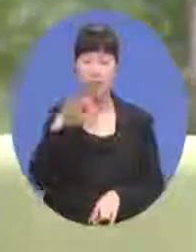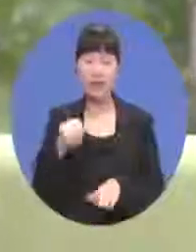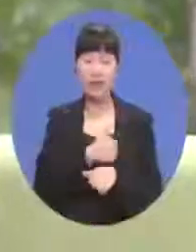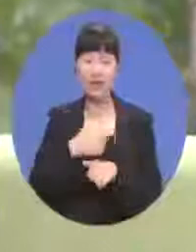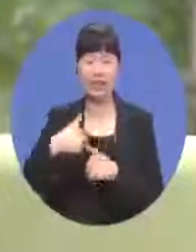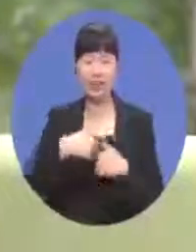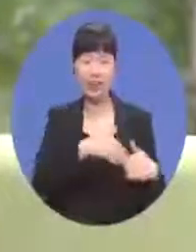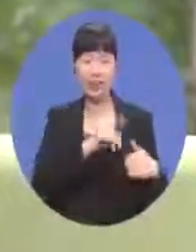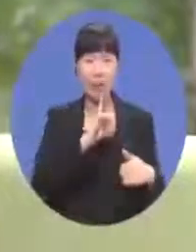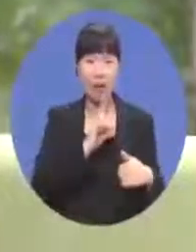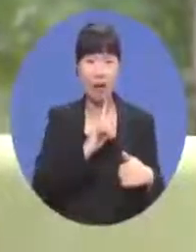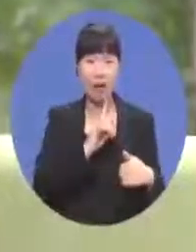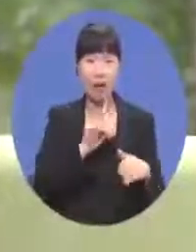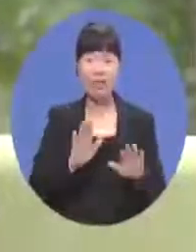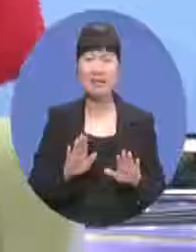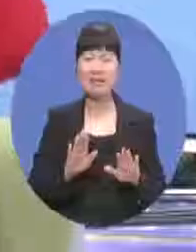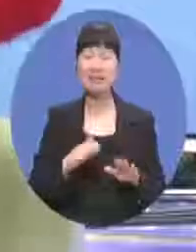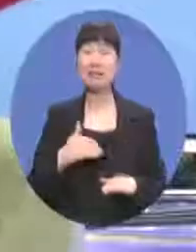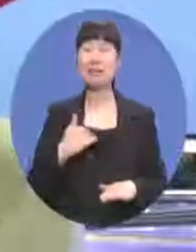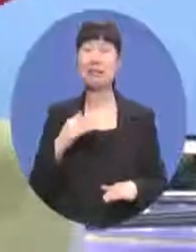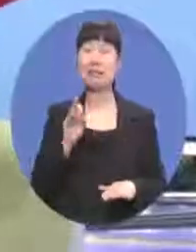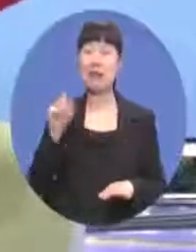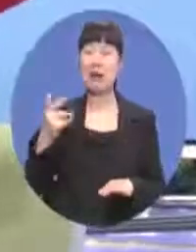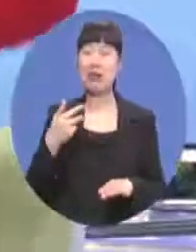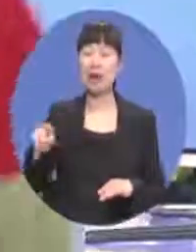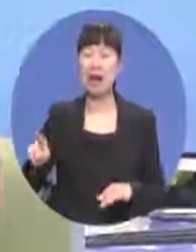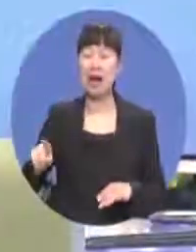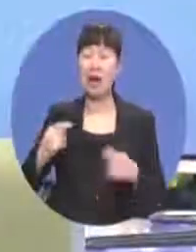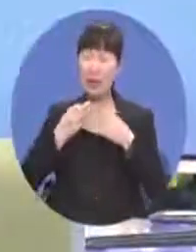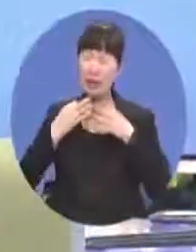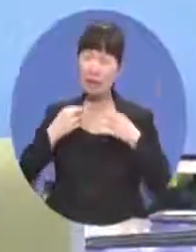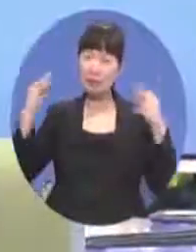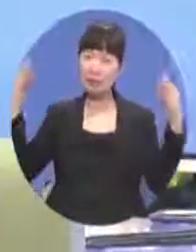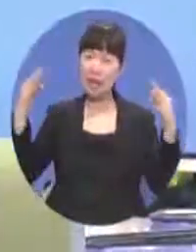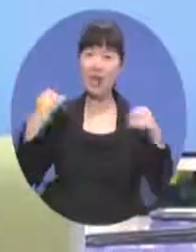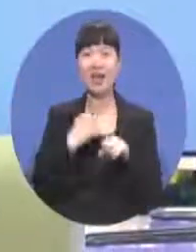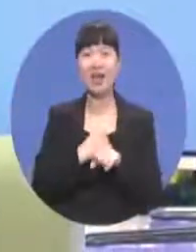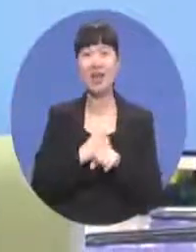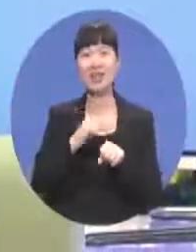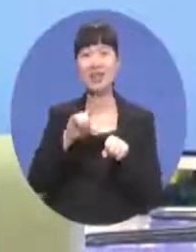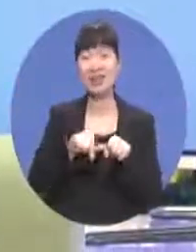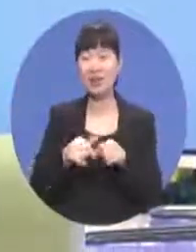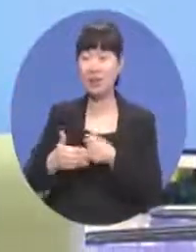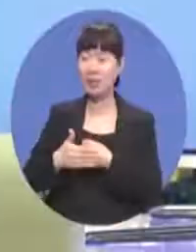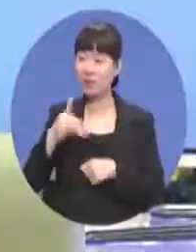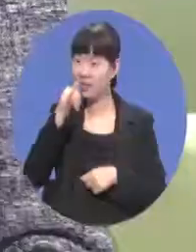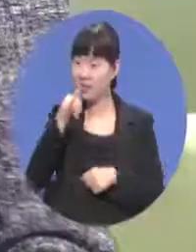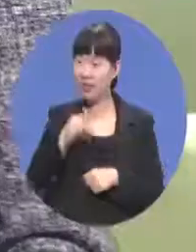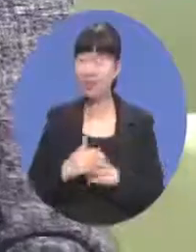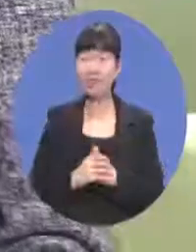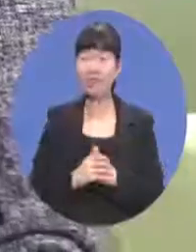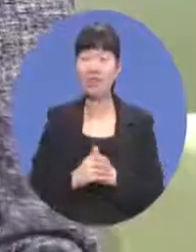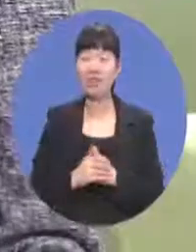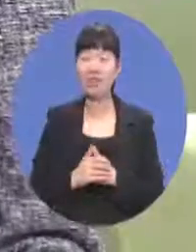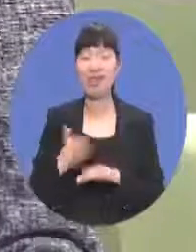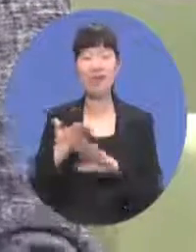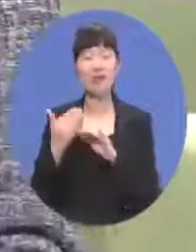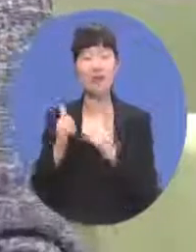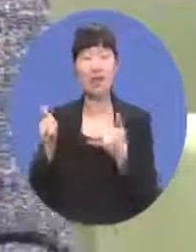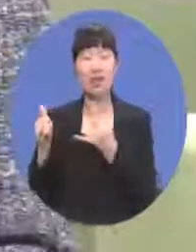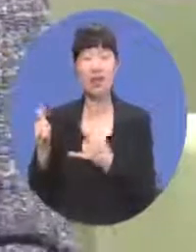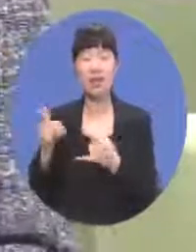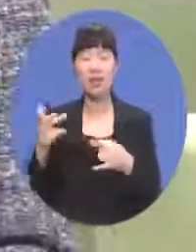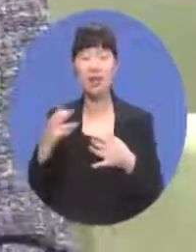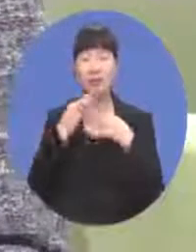것 많았어요. 네네. 이연사 외칩니다. 이거 굉장히 도움이 되나요? 네, 뭐 그런 부분들이 뭐 다른 사람 앞에서